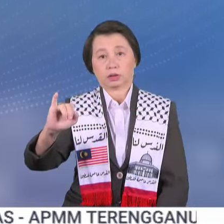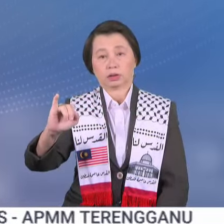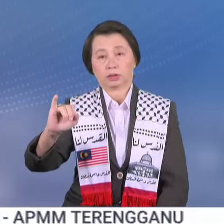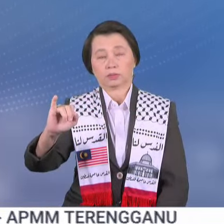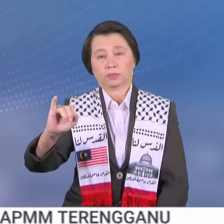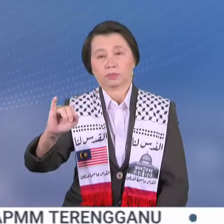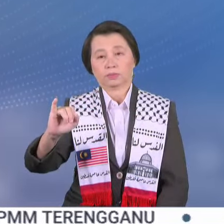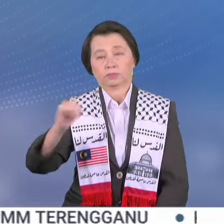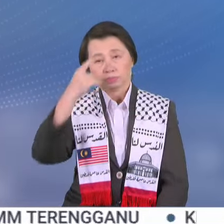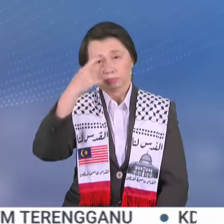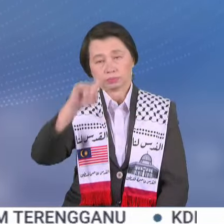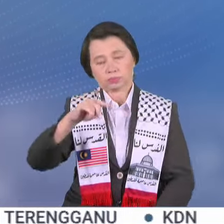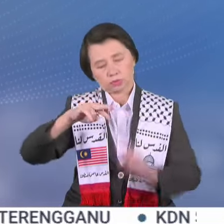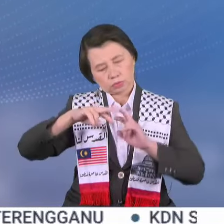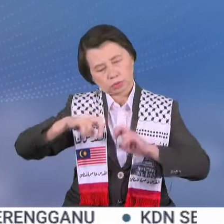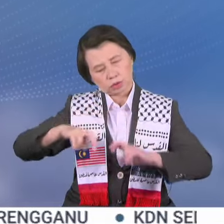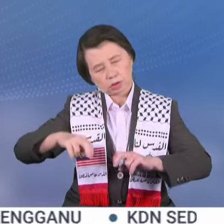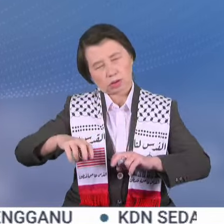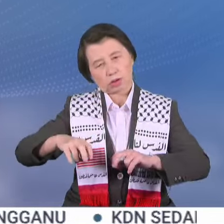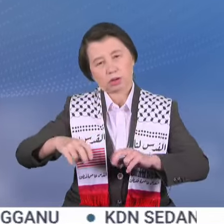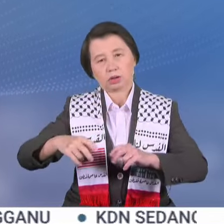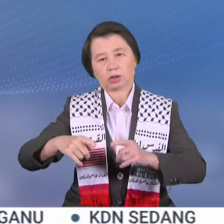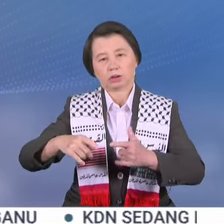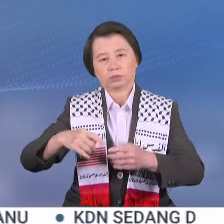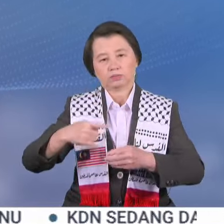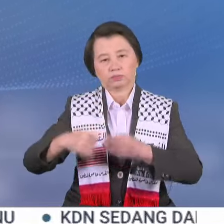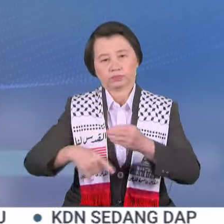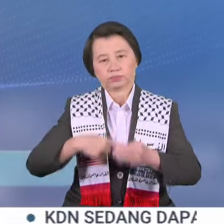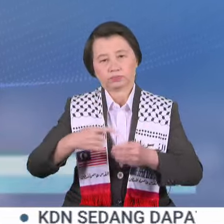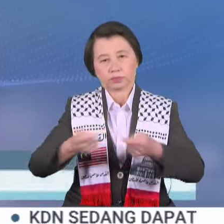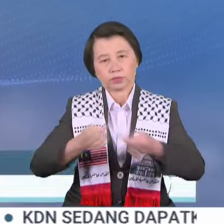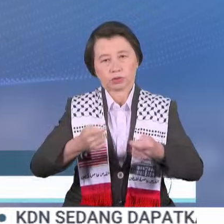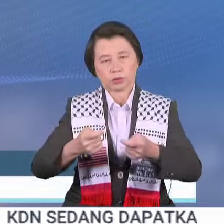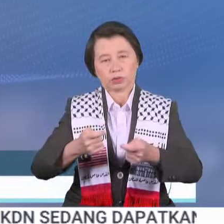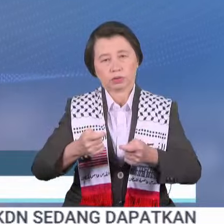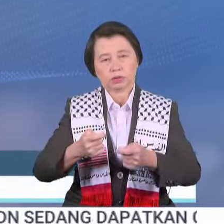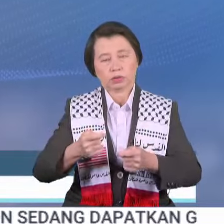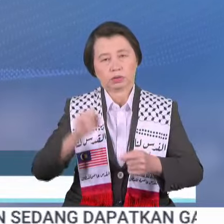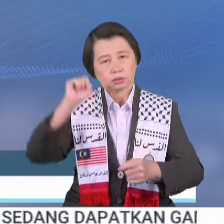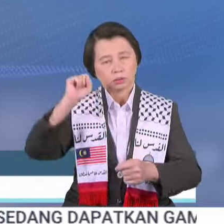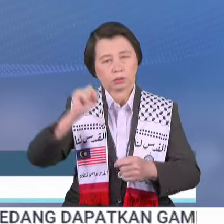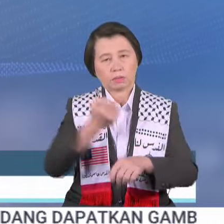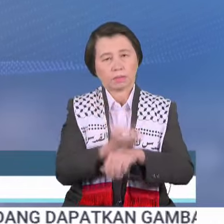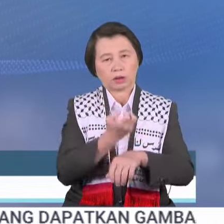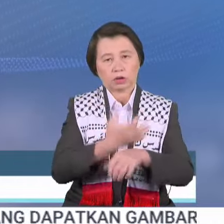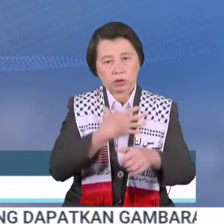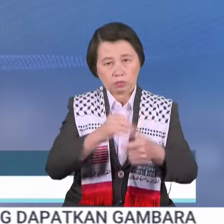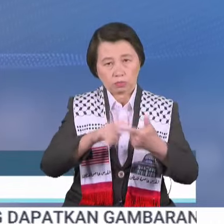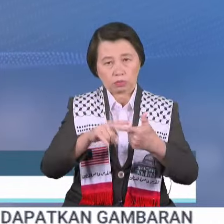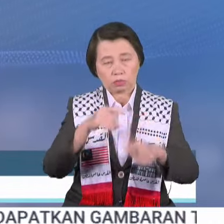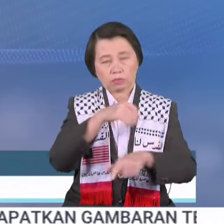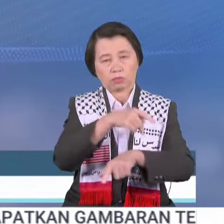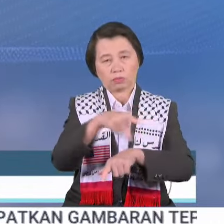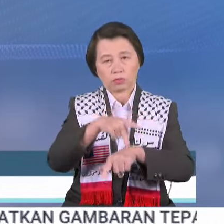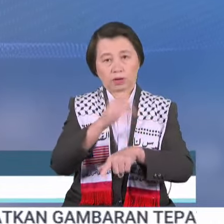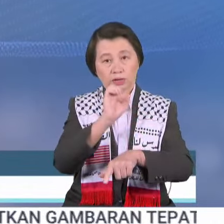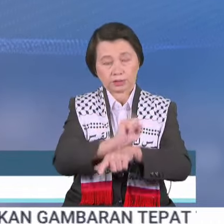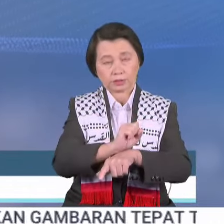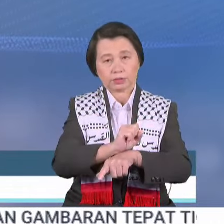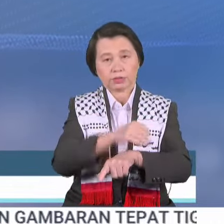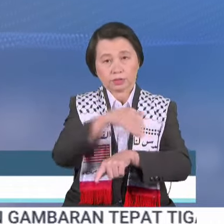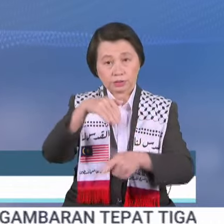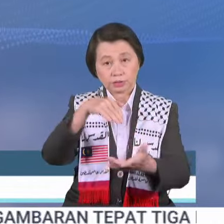rci bagi mengkaji pengenadilan pengendalian kes kedaulatan batu putih batuan Tengah dan tubir